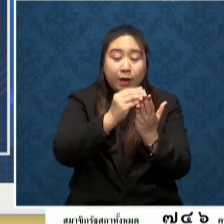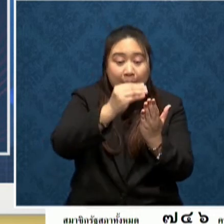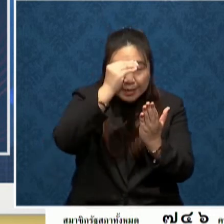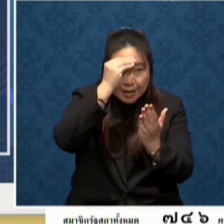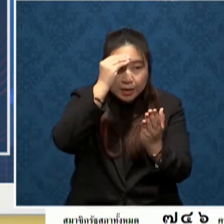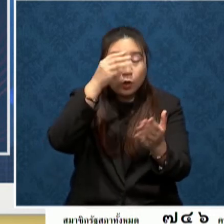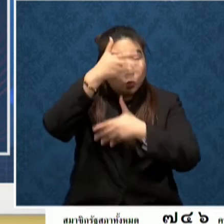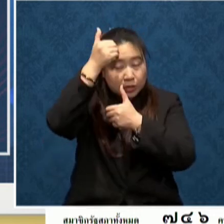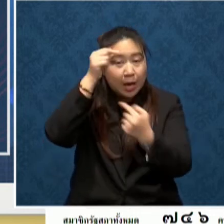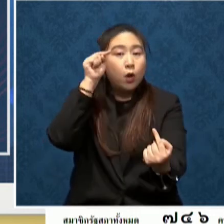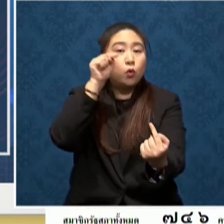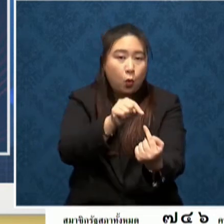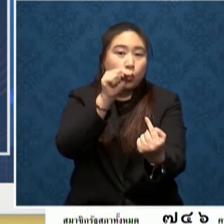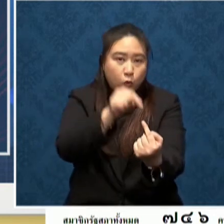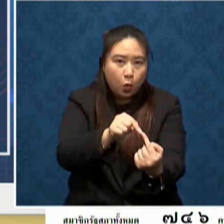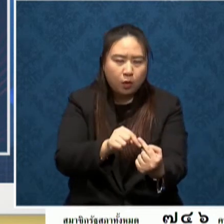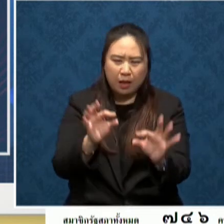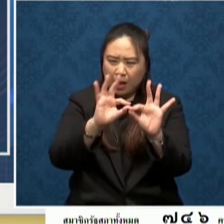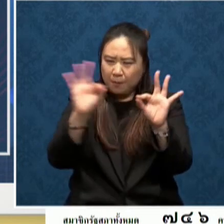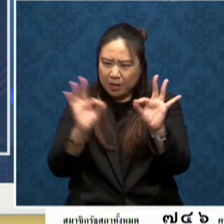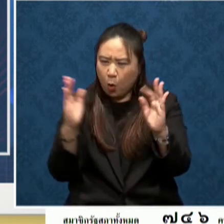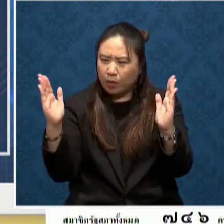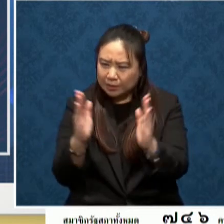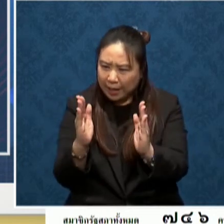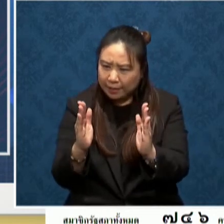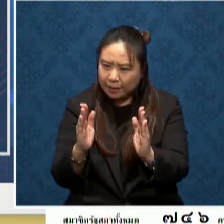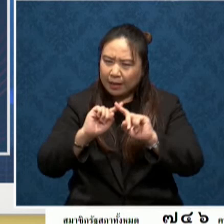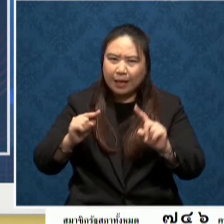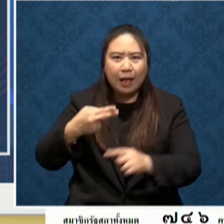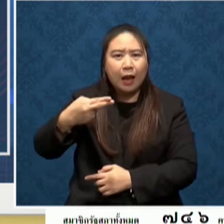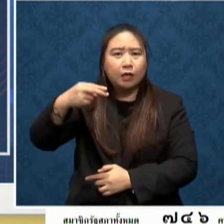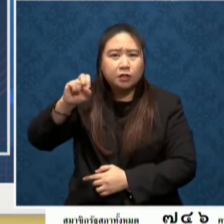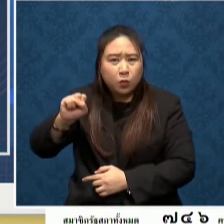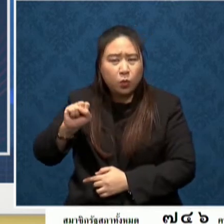ท่านowaćลัต่ที่ฉัยไมเหรประธรมเลยว่าหลักสูรทท่านจัทำ